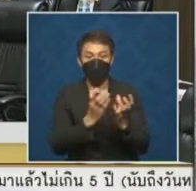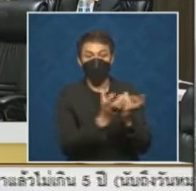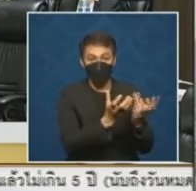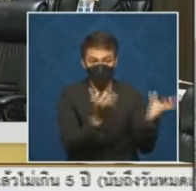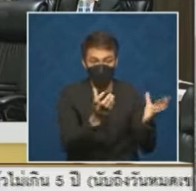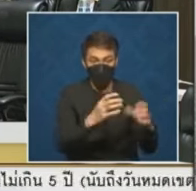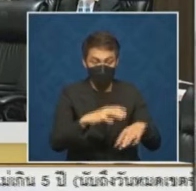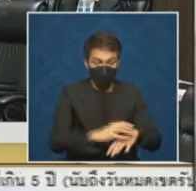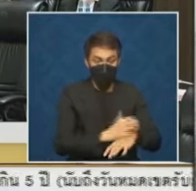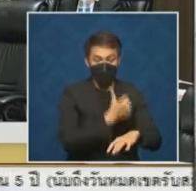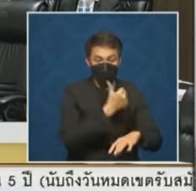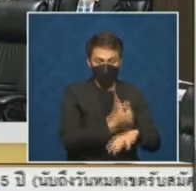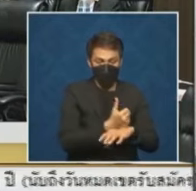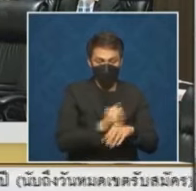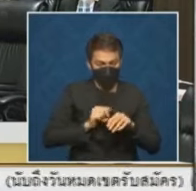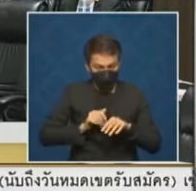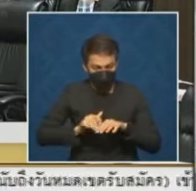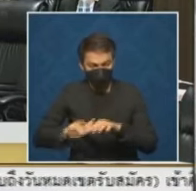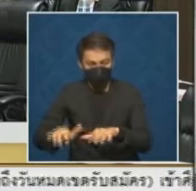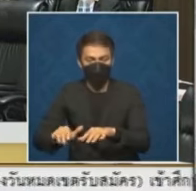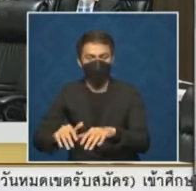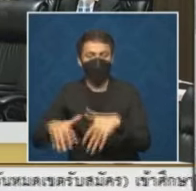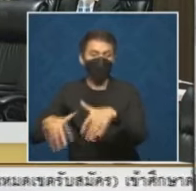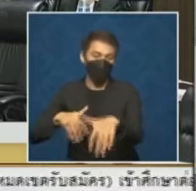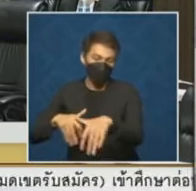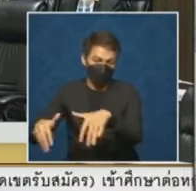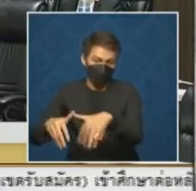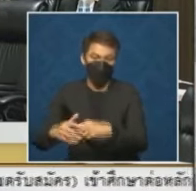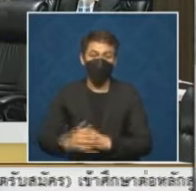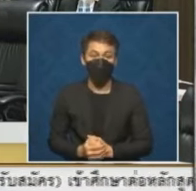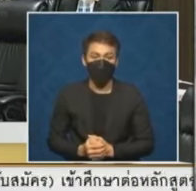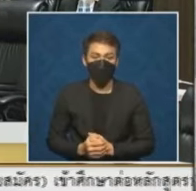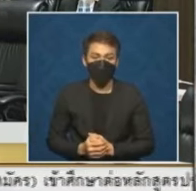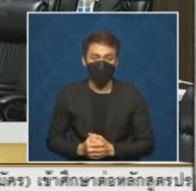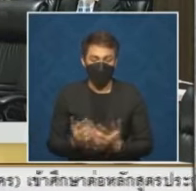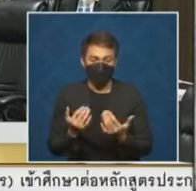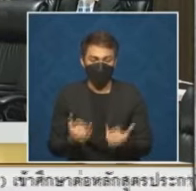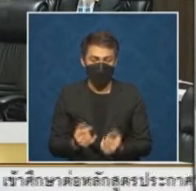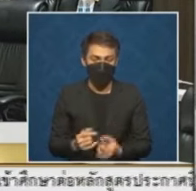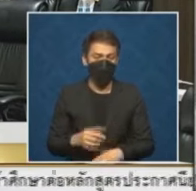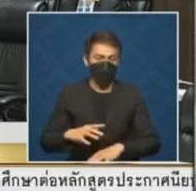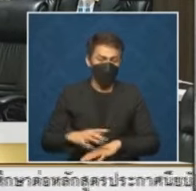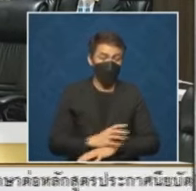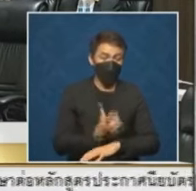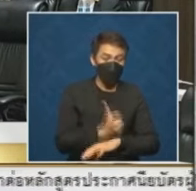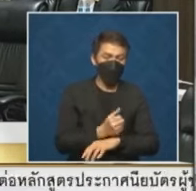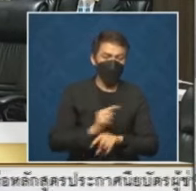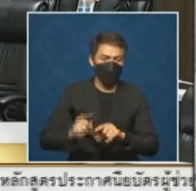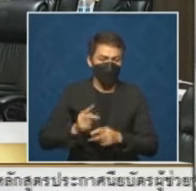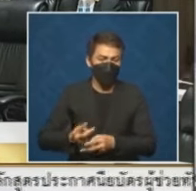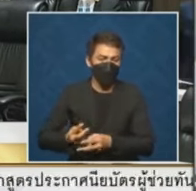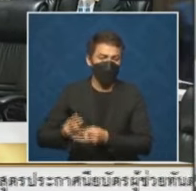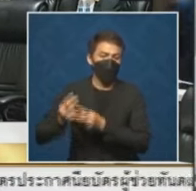ค่ะ แต่เพื่อไม่ให้เข้าเนื้อเข้าตัวเพื่อไทยฝ่ายค้านควรเลี่ยงการกล่าวหานายกในประเด็นทุจริตคอร์รัป